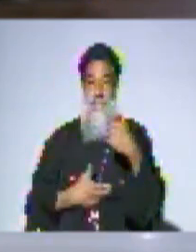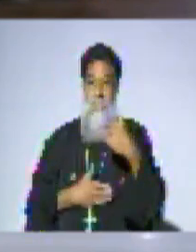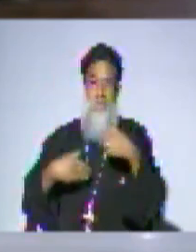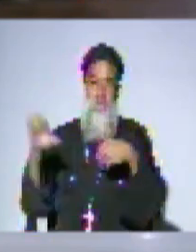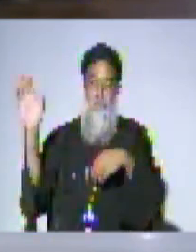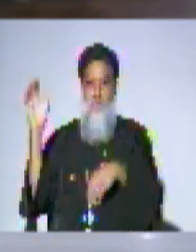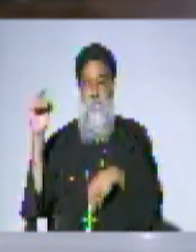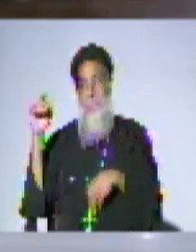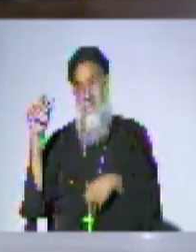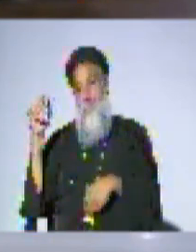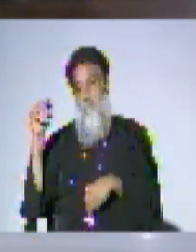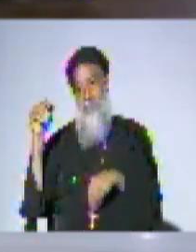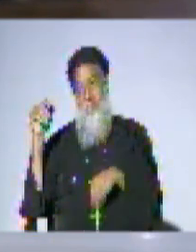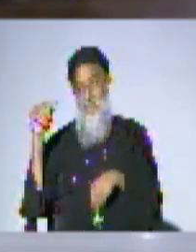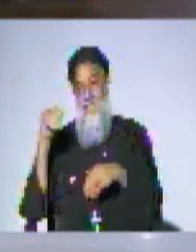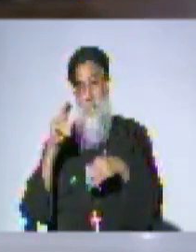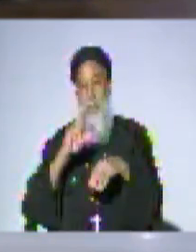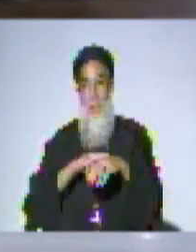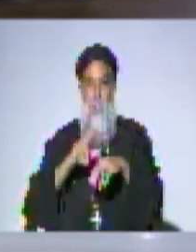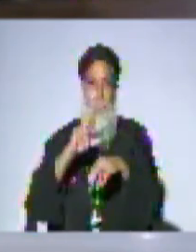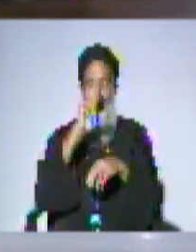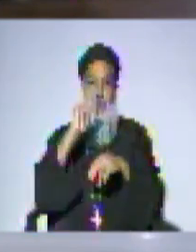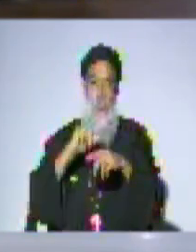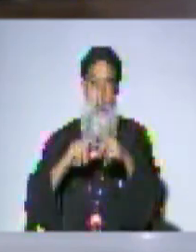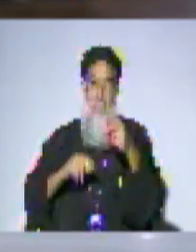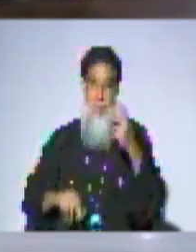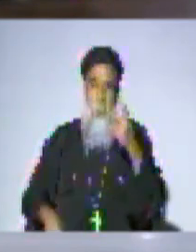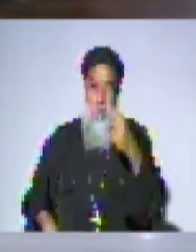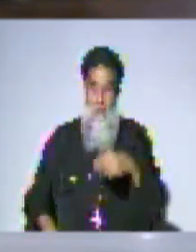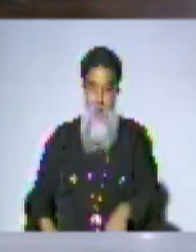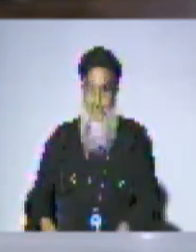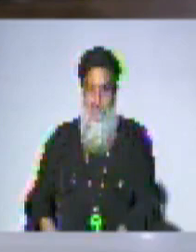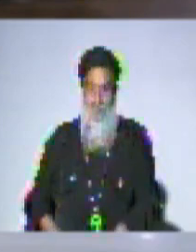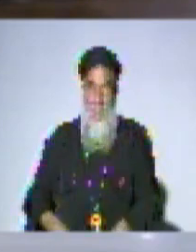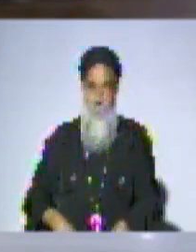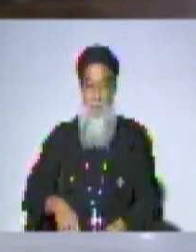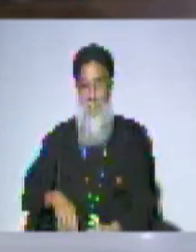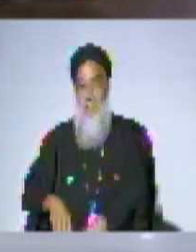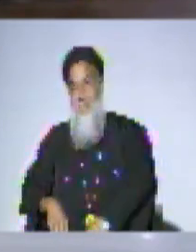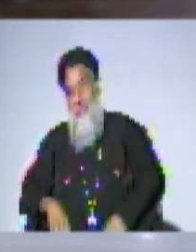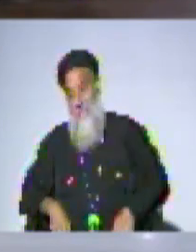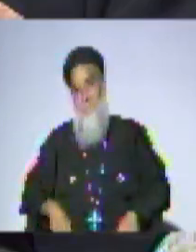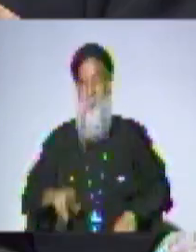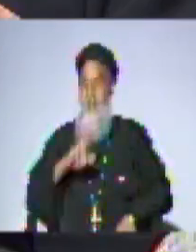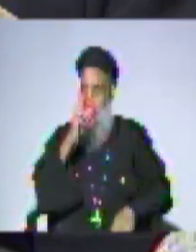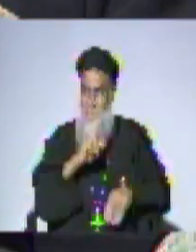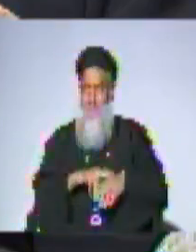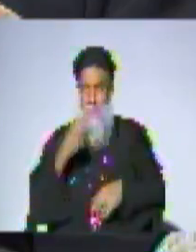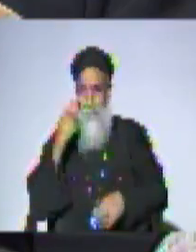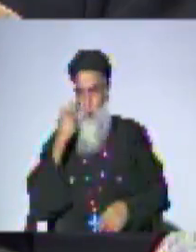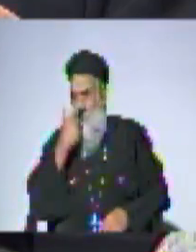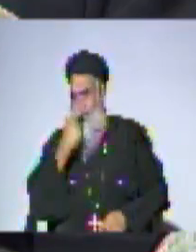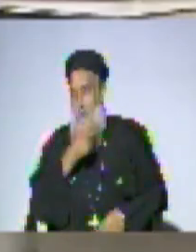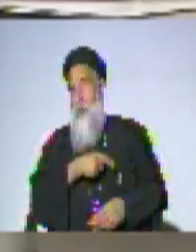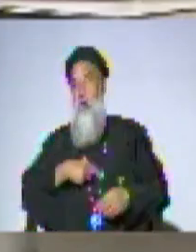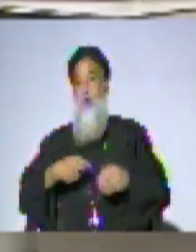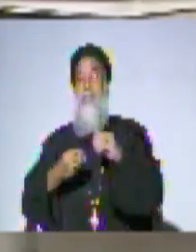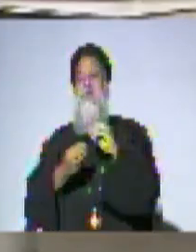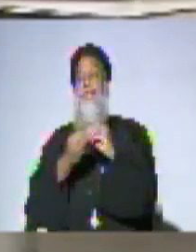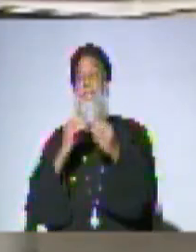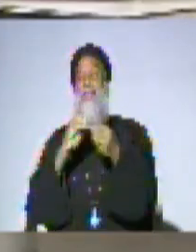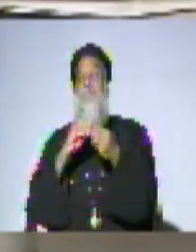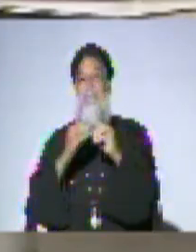يعني. تمام. وفي سؤال ثاني. لا السؤال واضح سيدنا؟ لا وضح السؤال مره ثاني. سؤالك الاولاني مش